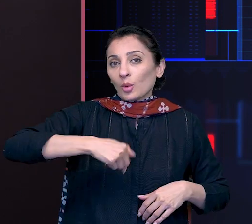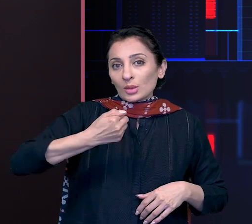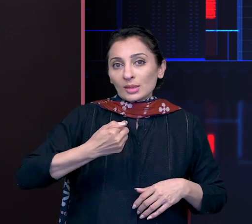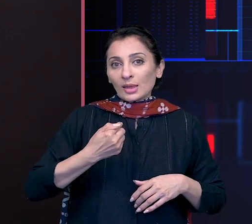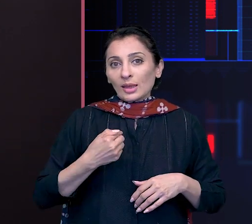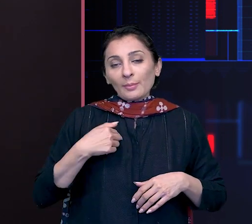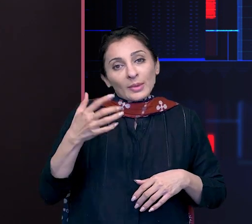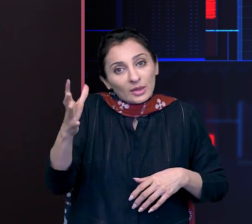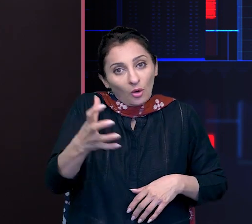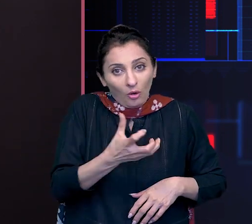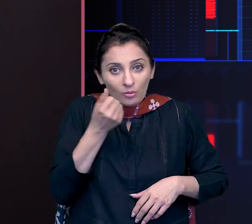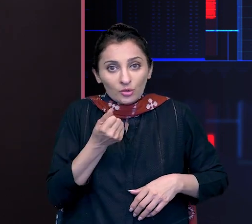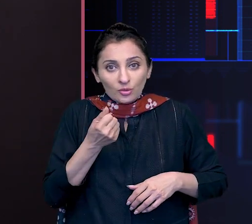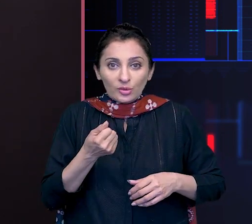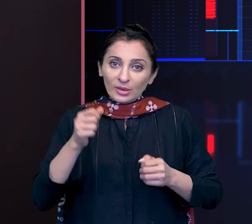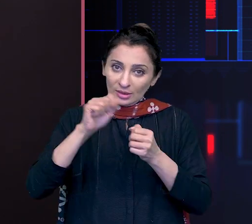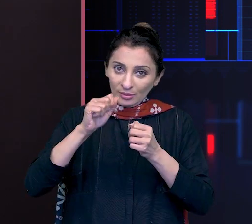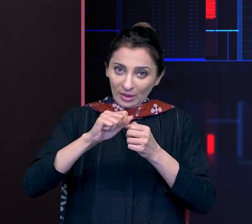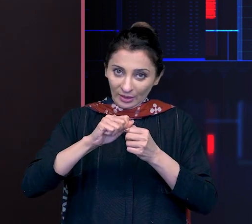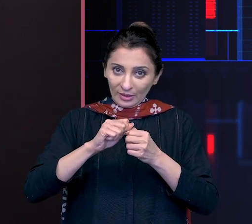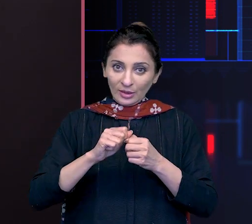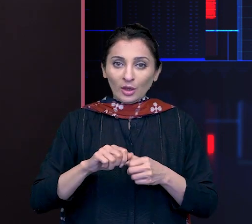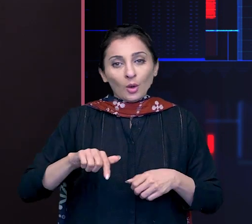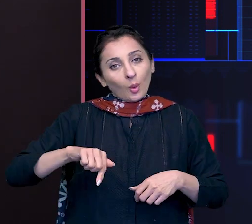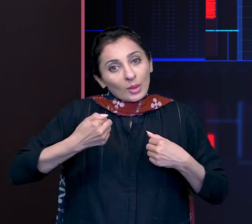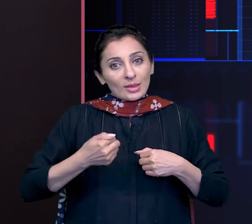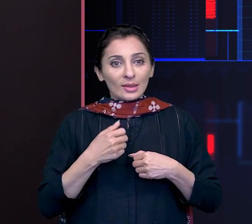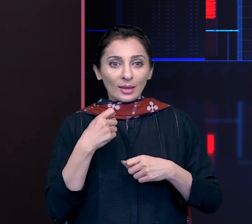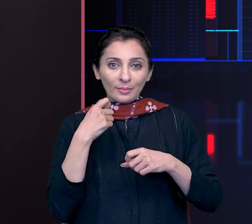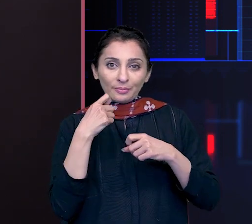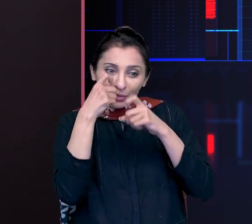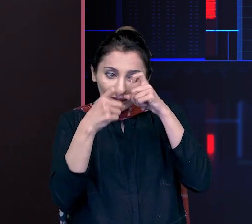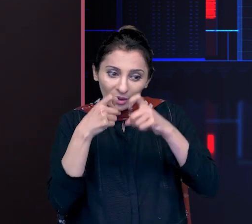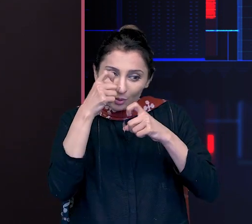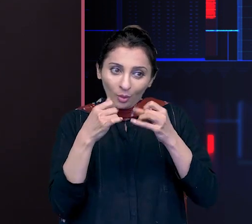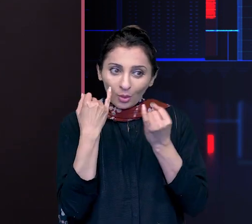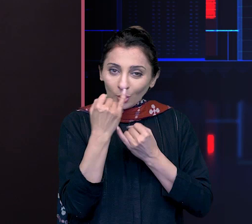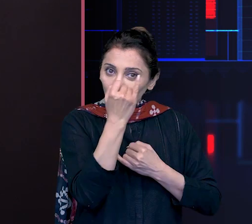اپنے لیے اپرچونیٹیز بنائیں اور خود سے ایکسپلور کریں